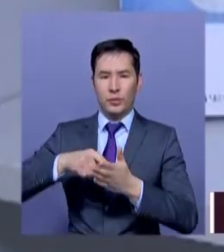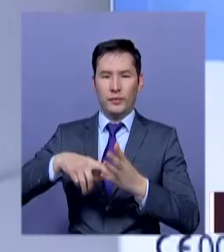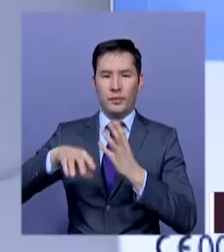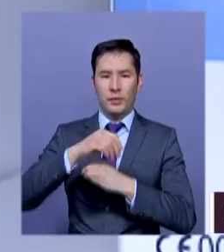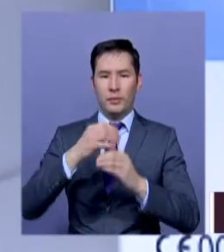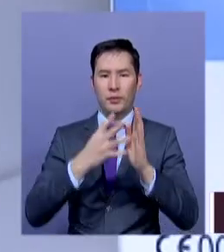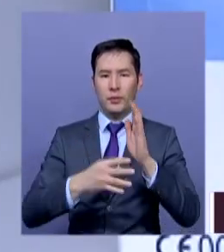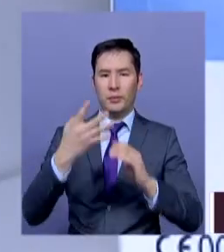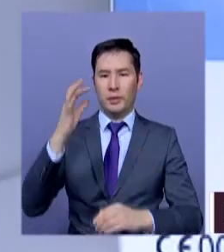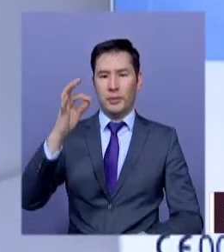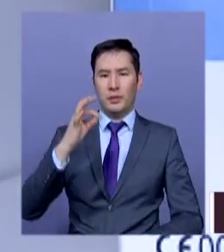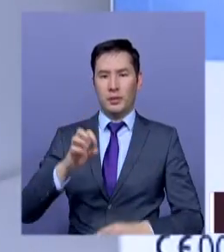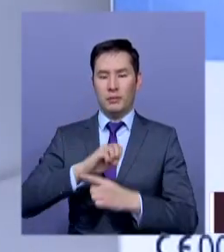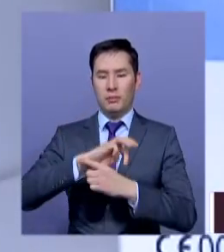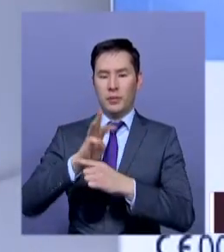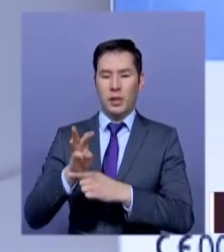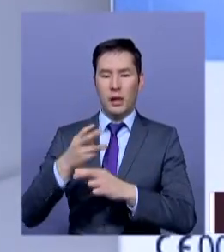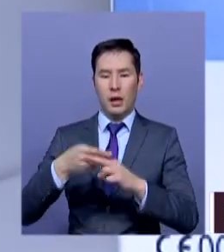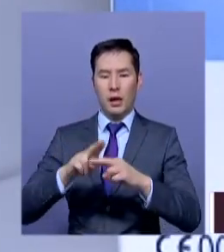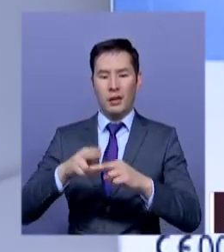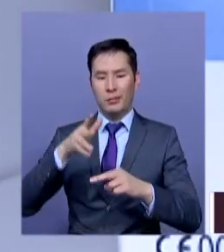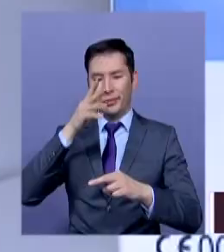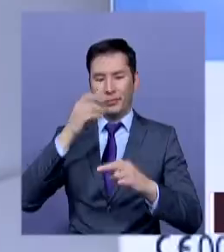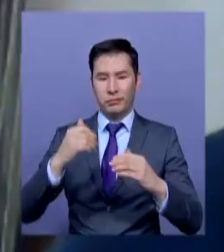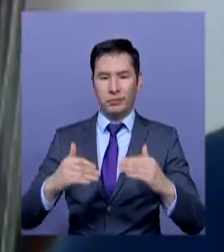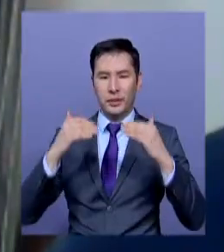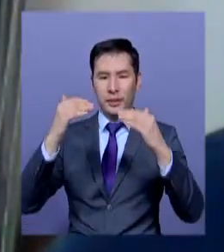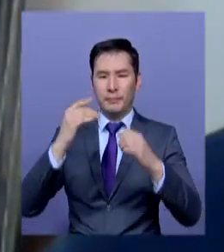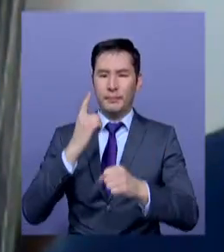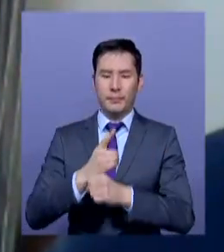қамтылған. Алайда бағаны көтеруге болмайды дейді мамандар.